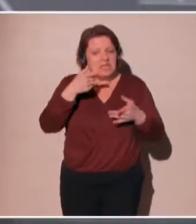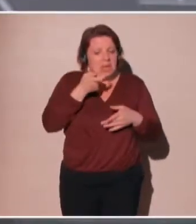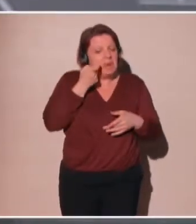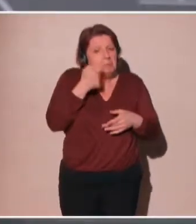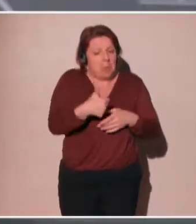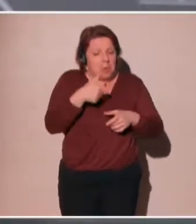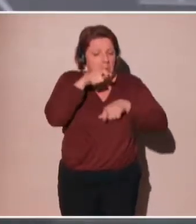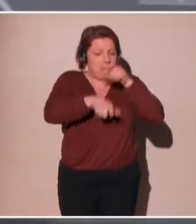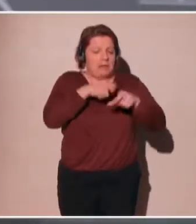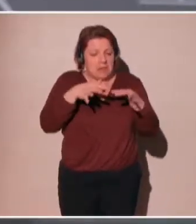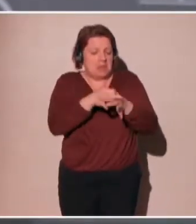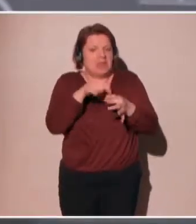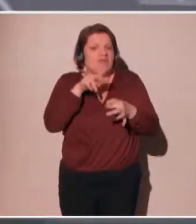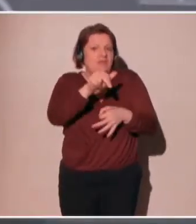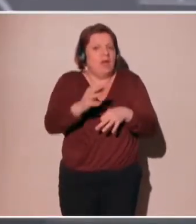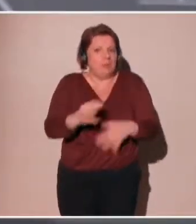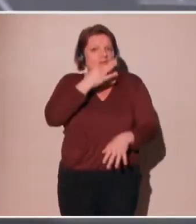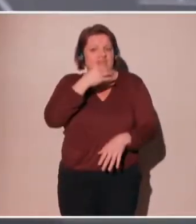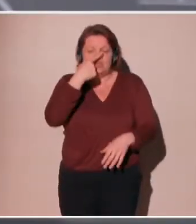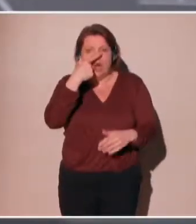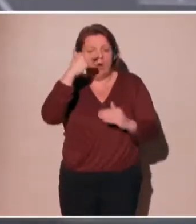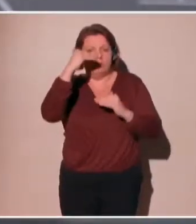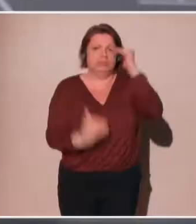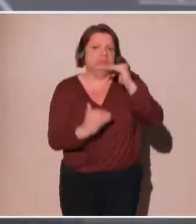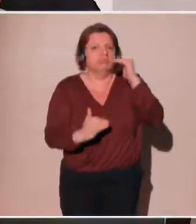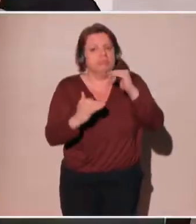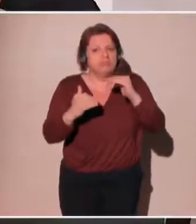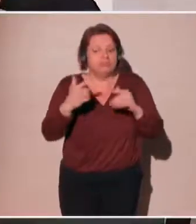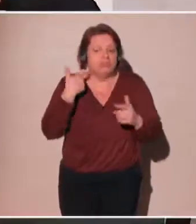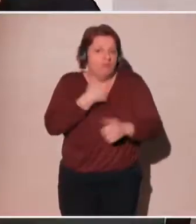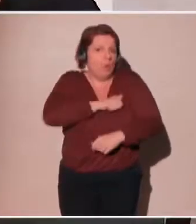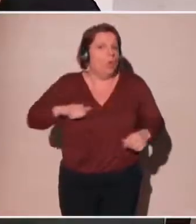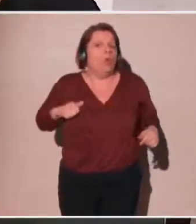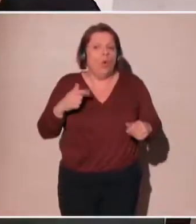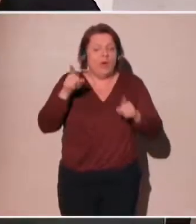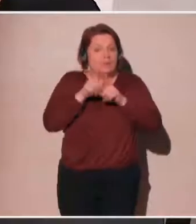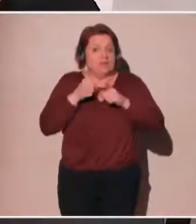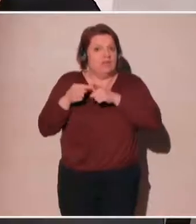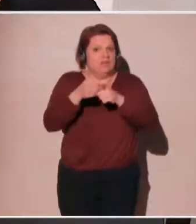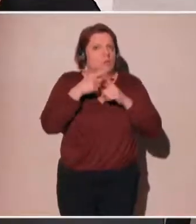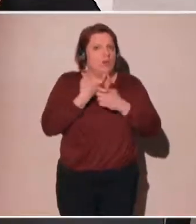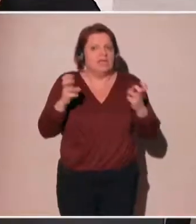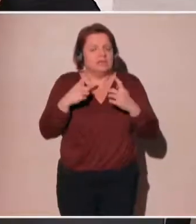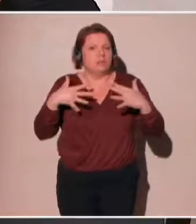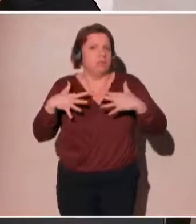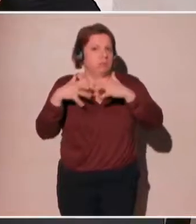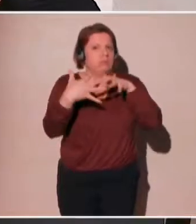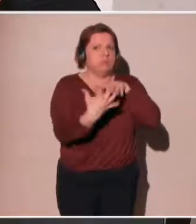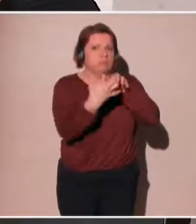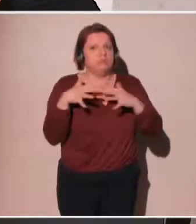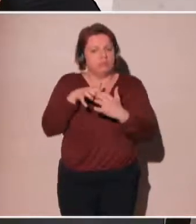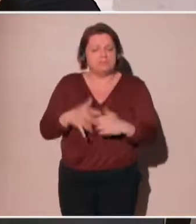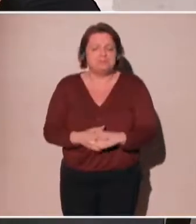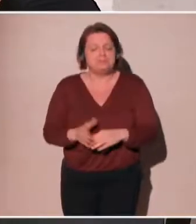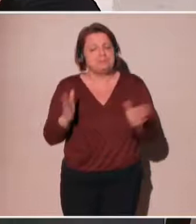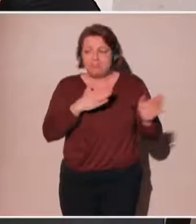donc l'inégalité aussi sera à une échelle sans précédent. Et donc les divisions aussi, absolument, les divisions. Intéressant, merci. Antoine, vous êtes le